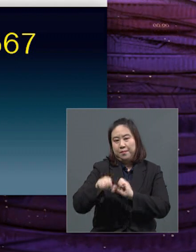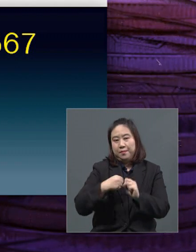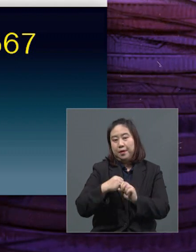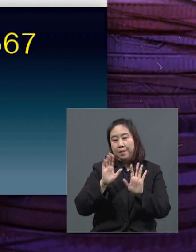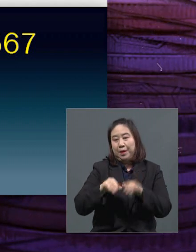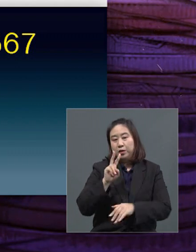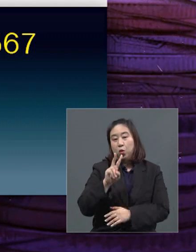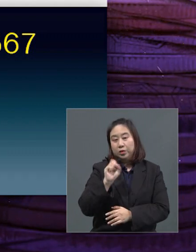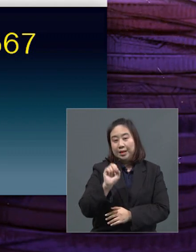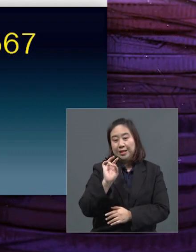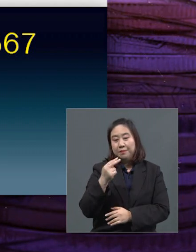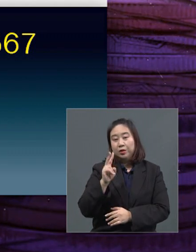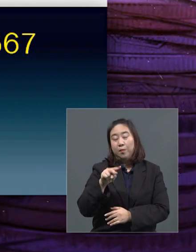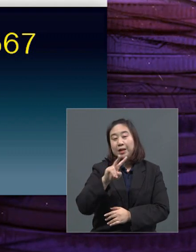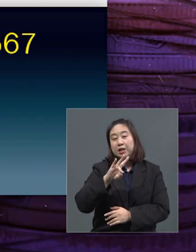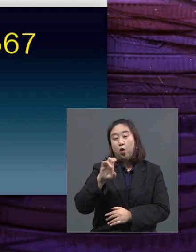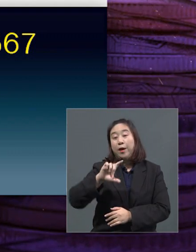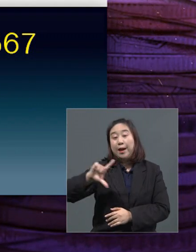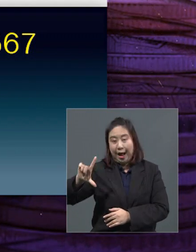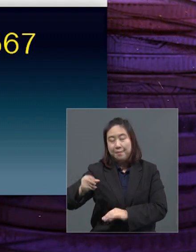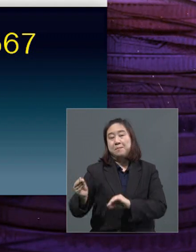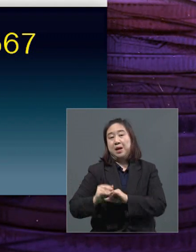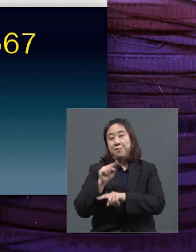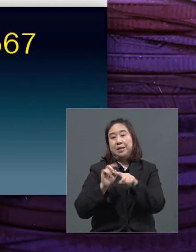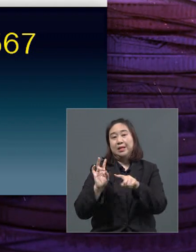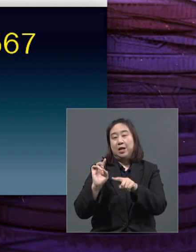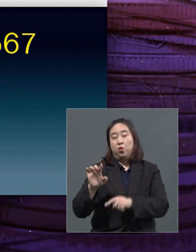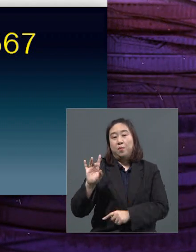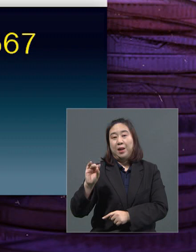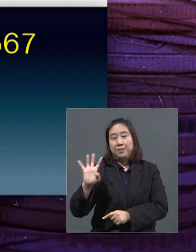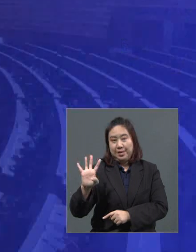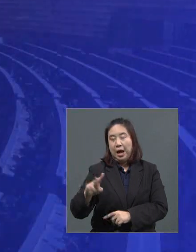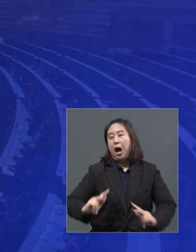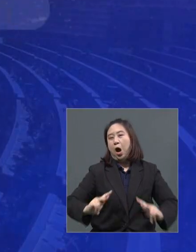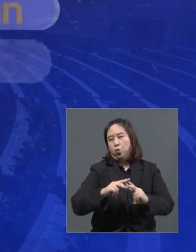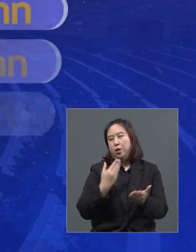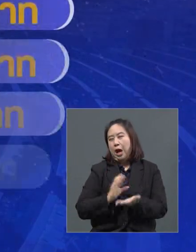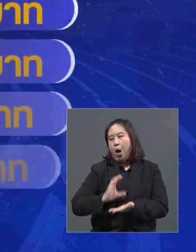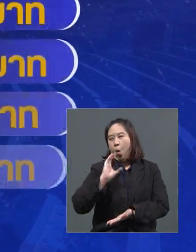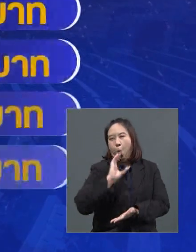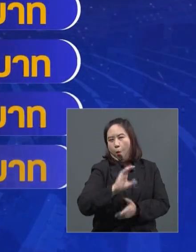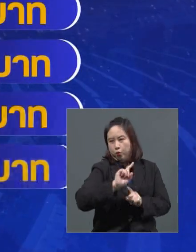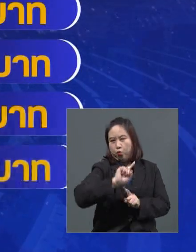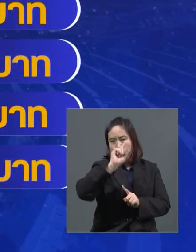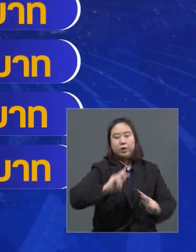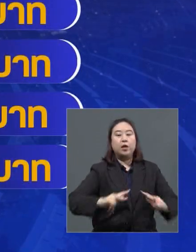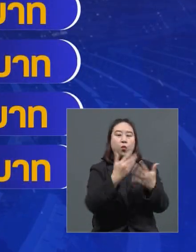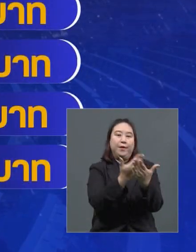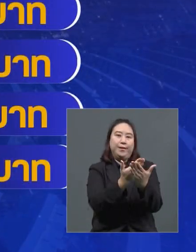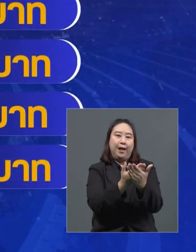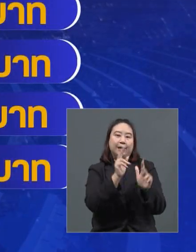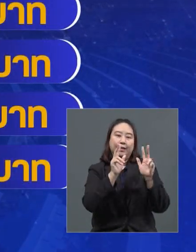ล้านบาทหรือว่าเพิ่มขึ้น 7.84 per5กระทรวงที่ได้รับการจัดสรรงบมากที่สุดนะครับอันดับ 1คือกระทรวงการคลัง